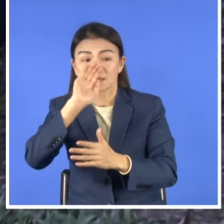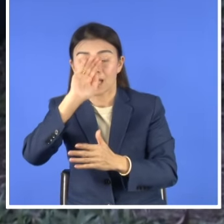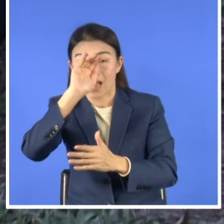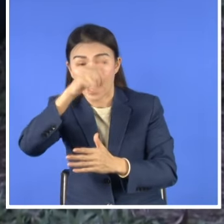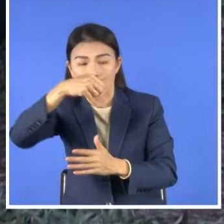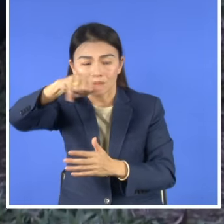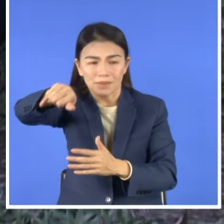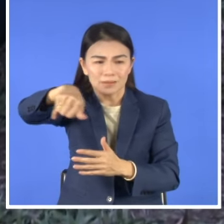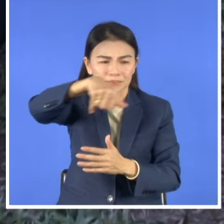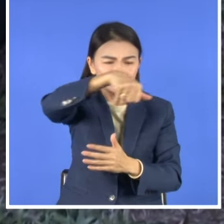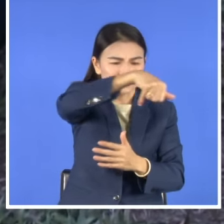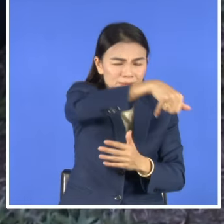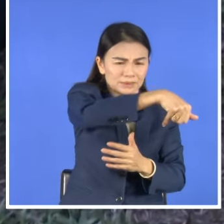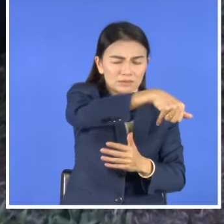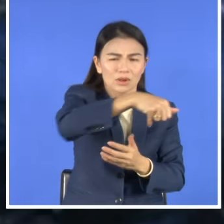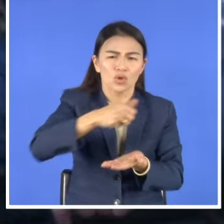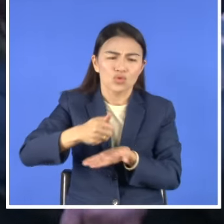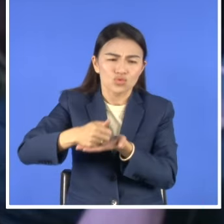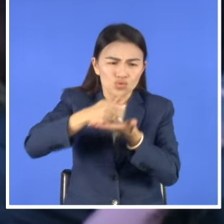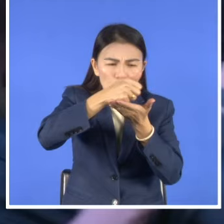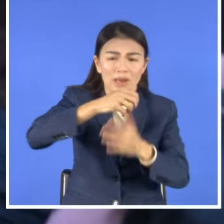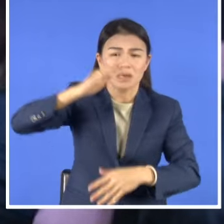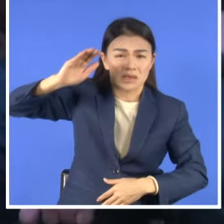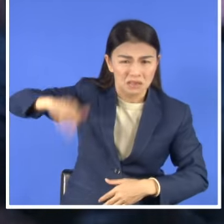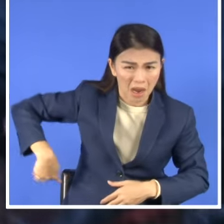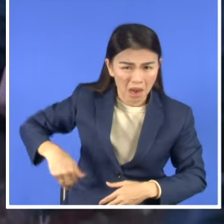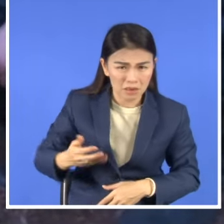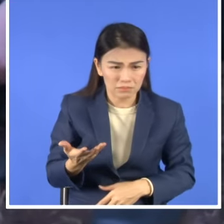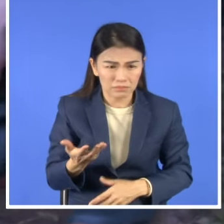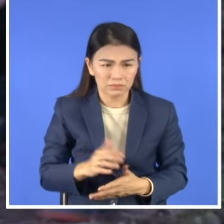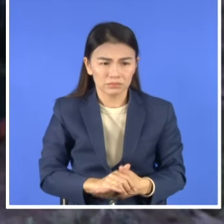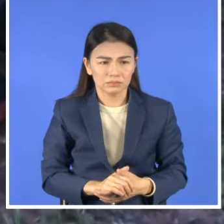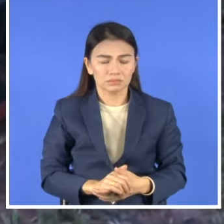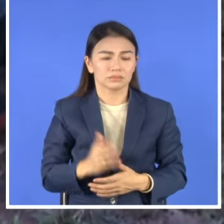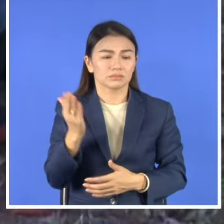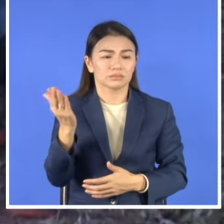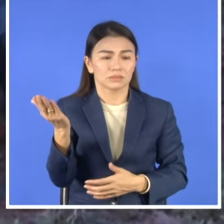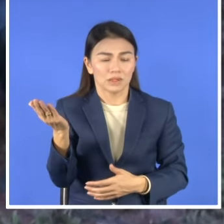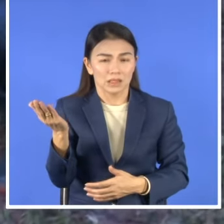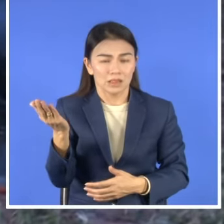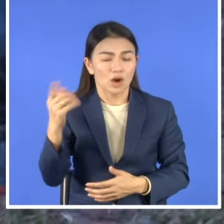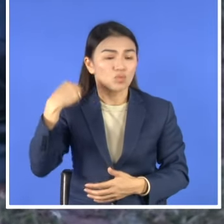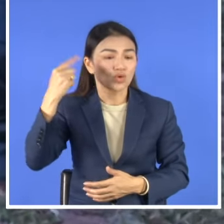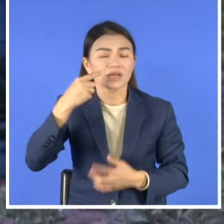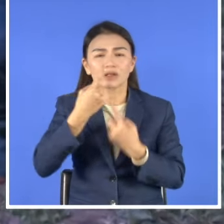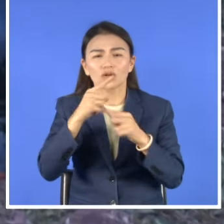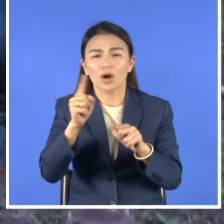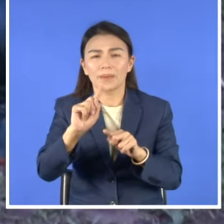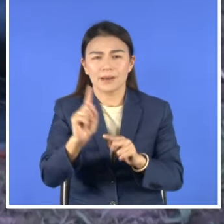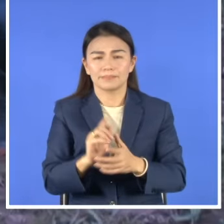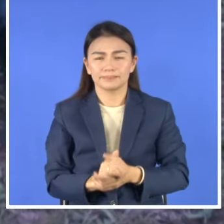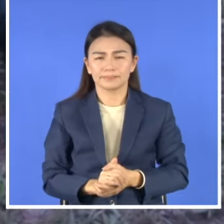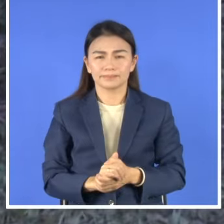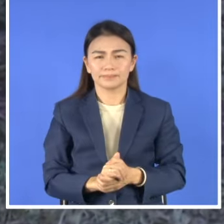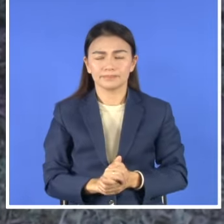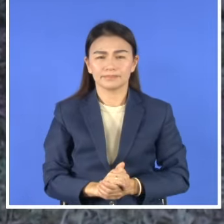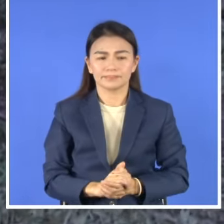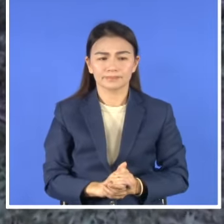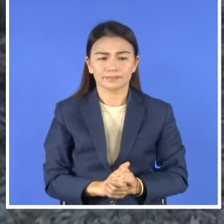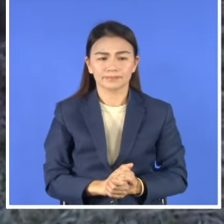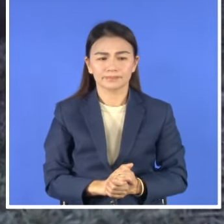ที่ช้าเกินไปหรือเปล่านะคะเดี๋ยวฟังหน่อยนะมุมของแม่เล็กพูดเรื่องนี้ว่าอย่างไรค่ะก็จะไม่ขออนุญาต